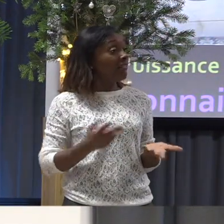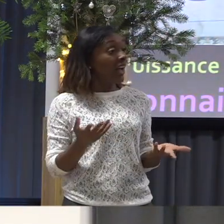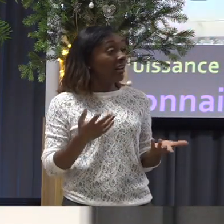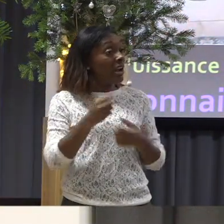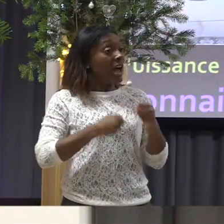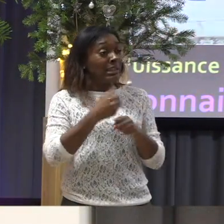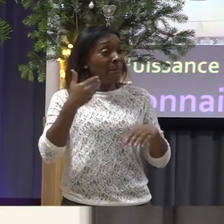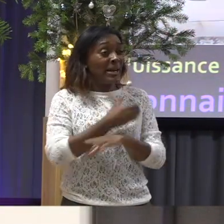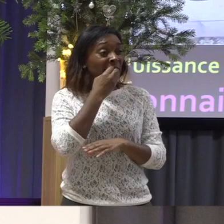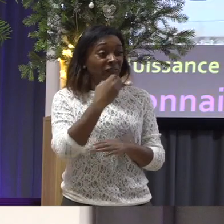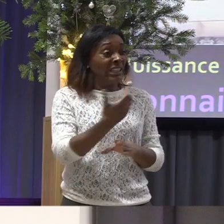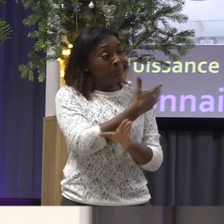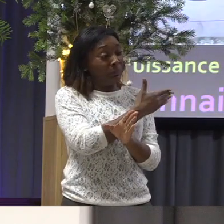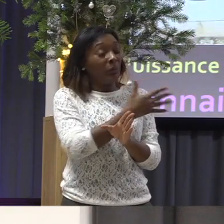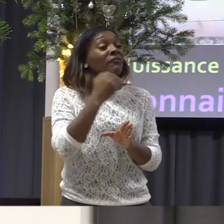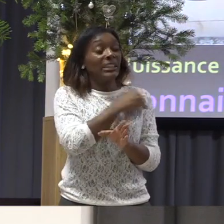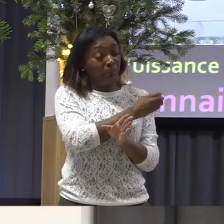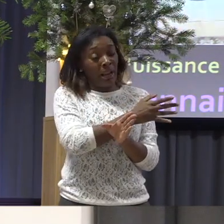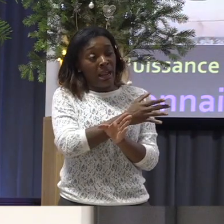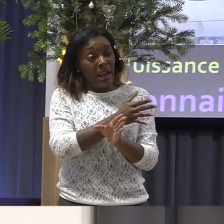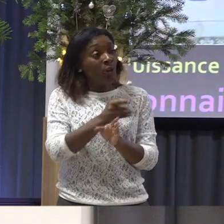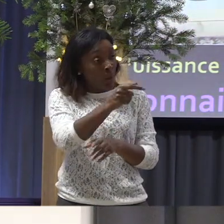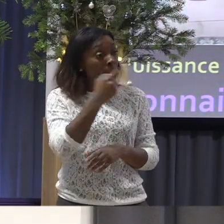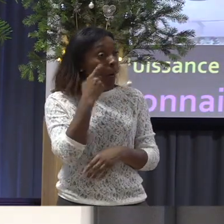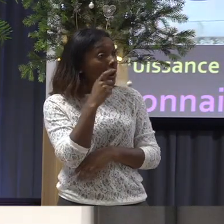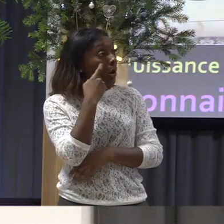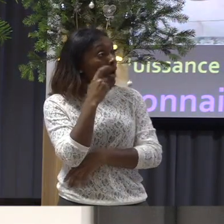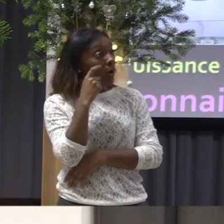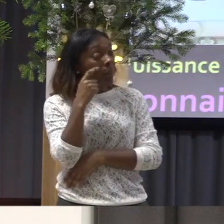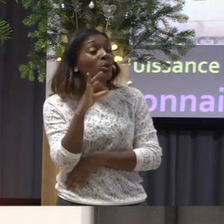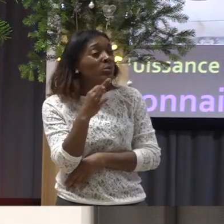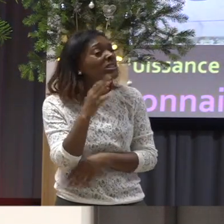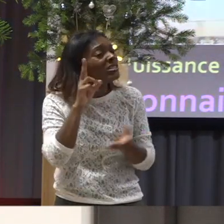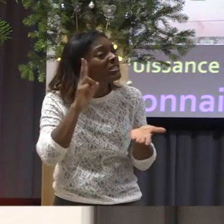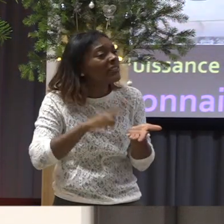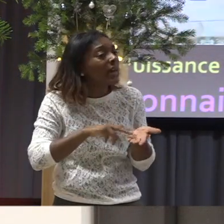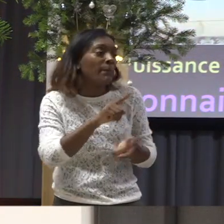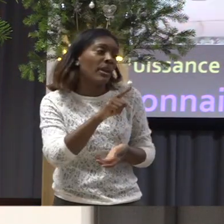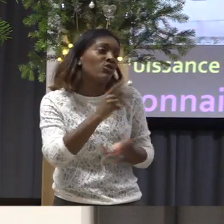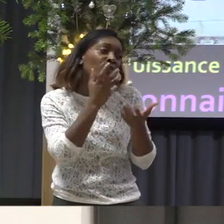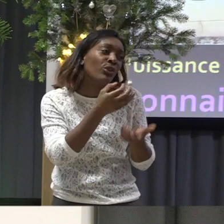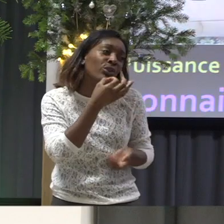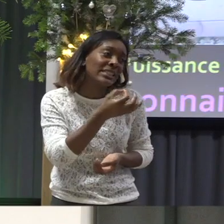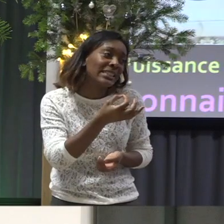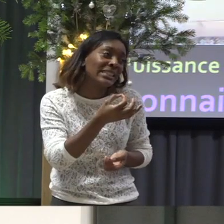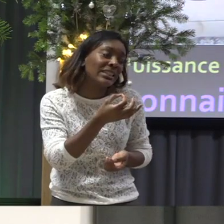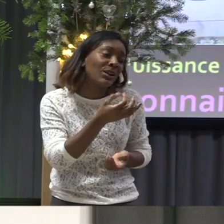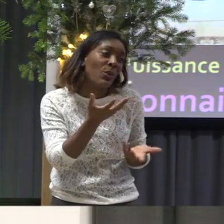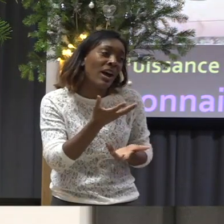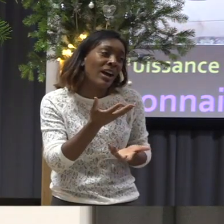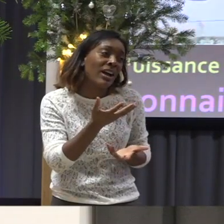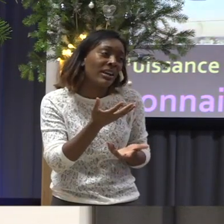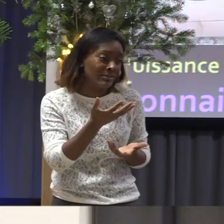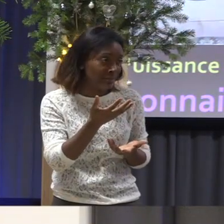faits que tu peux énumérer, que tu constates, mais laisse-moi te dire qu'il y a